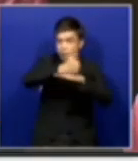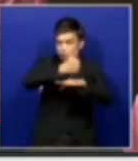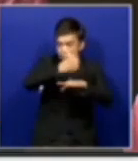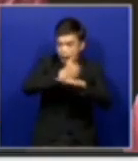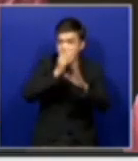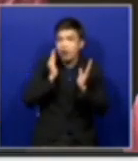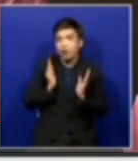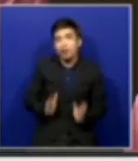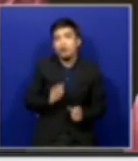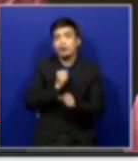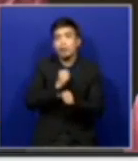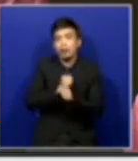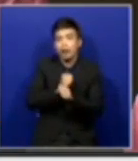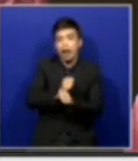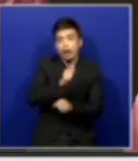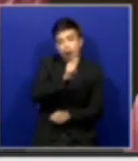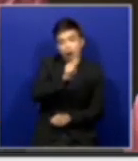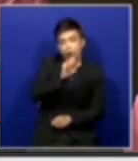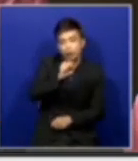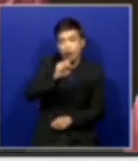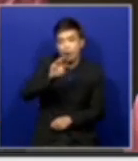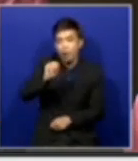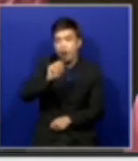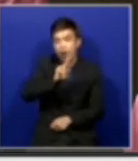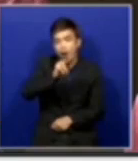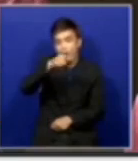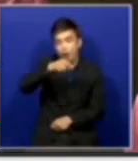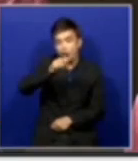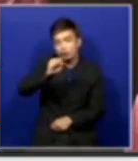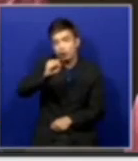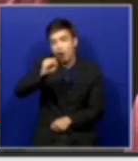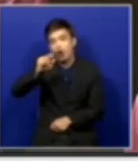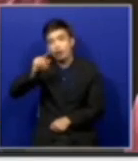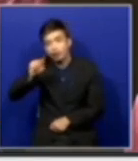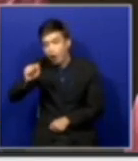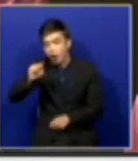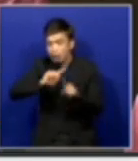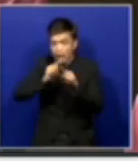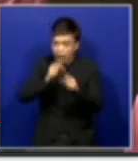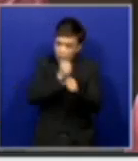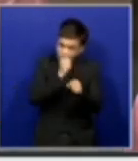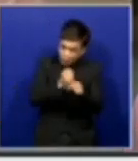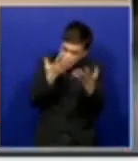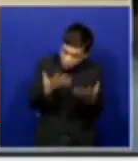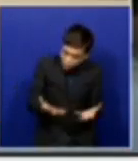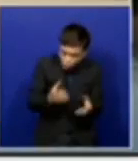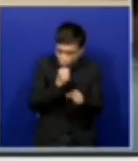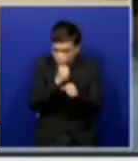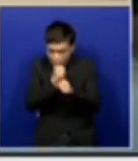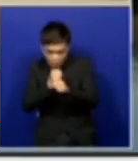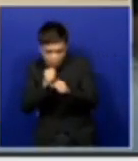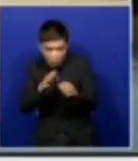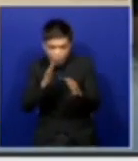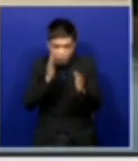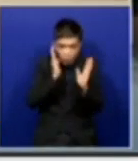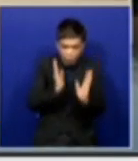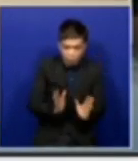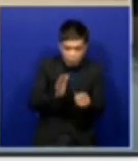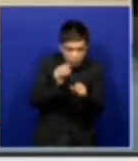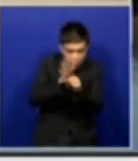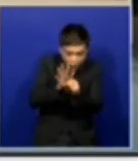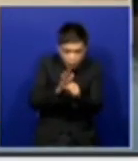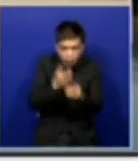ปสต.อสม.วิ่งกันวุ่นเลยนะครับคนพวกนี้คือคนที่ทำงานนะครับฐานที่ก็ไม่เพียงพองบก็